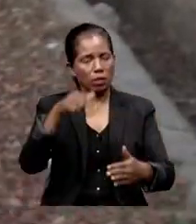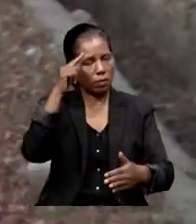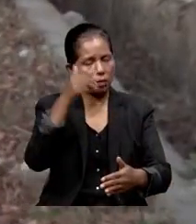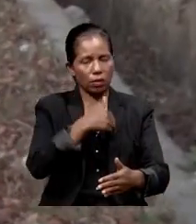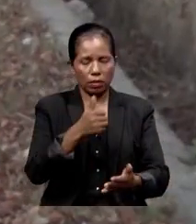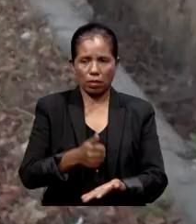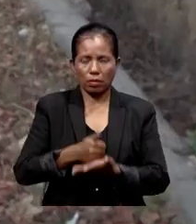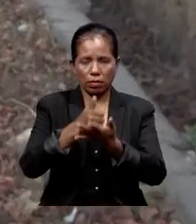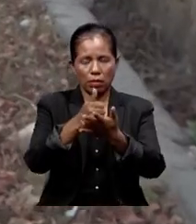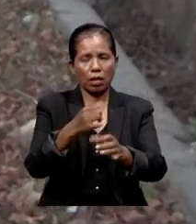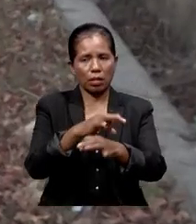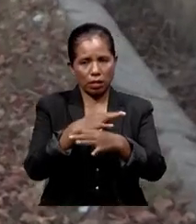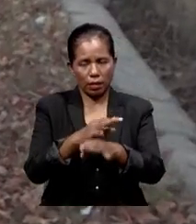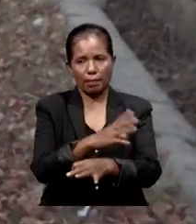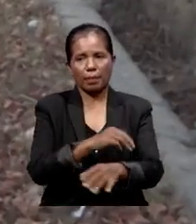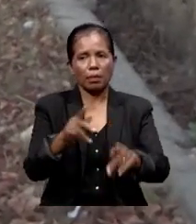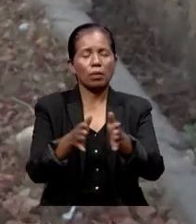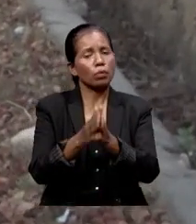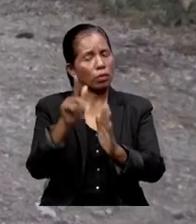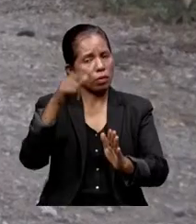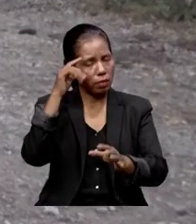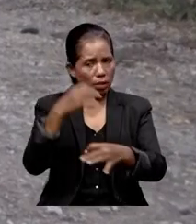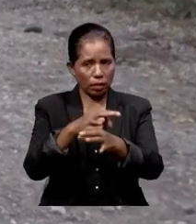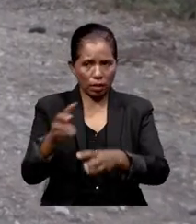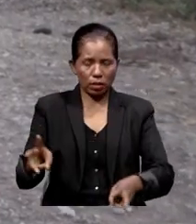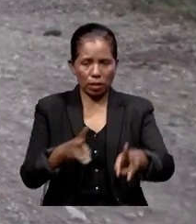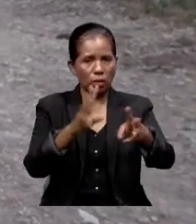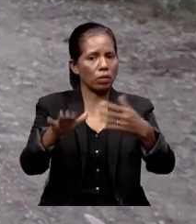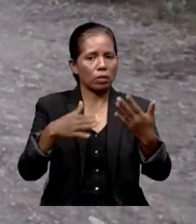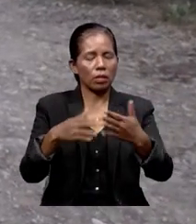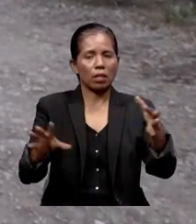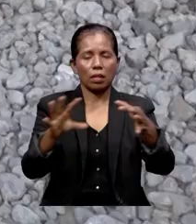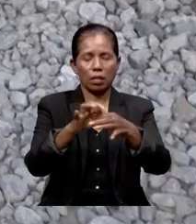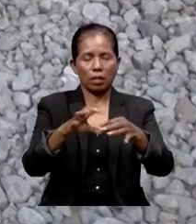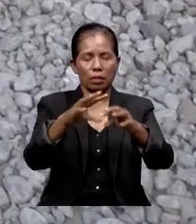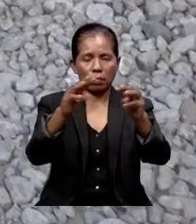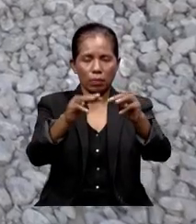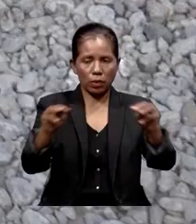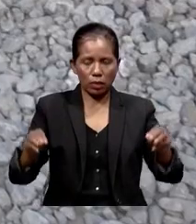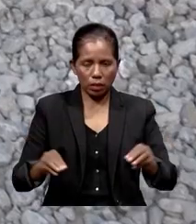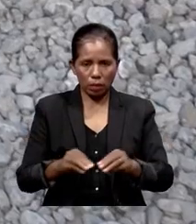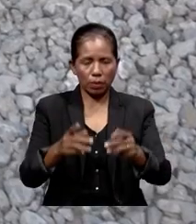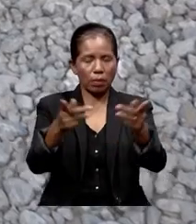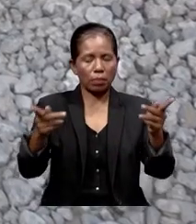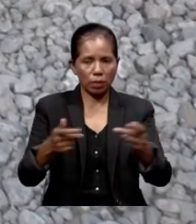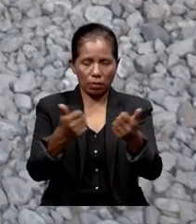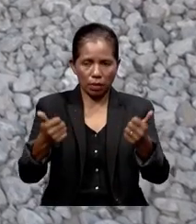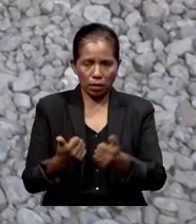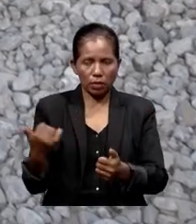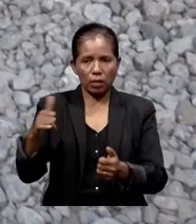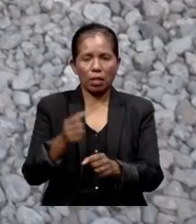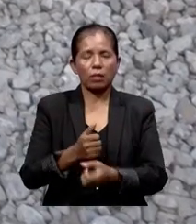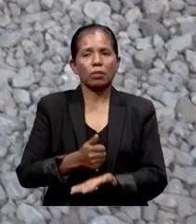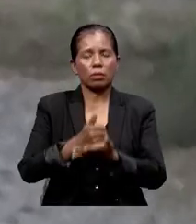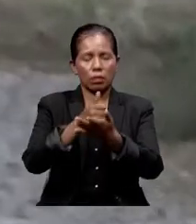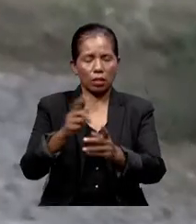fo atensão tamba ne komunidade husi governo atuaria estrada sira ne be liga capital municipio ba posto sira nu ne be le facilita